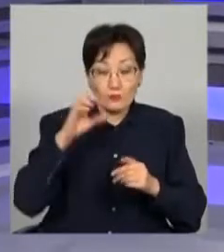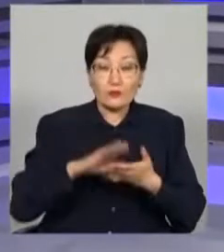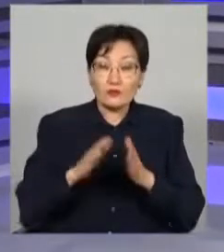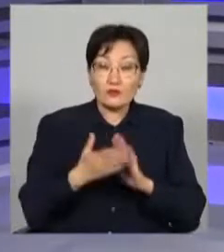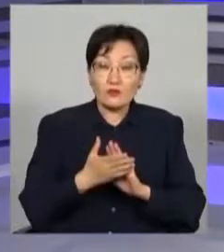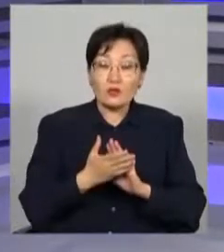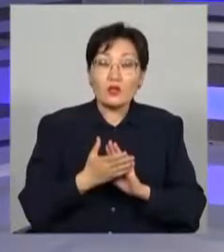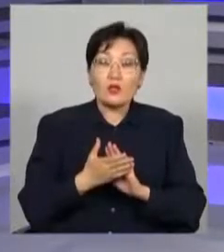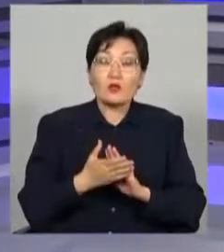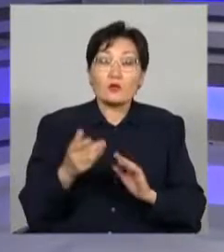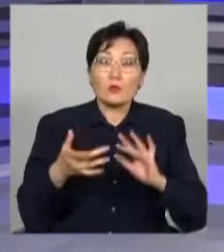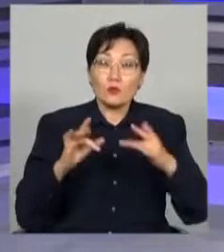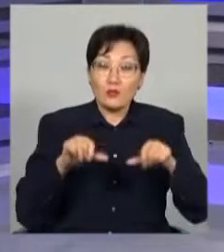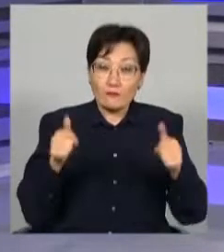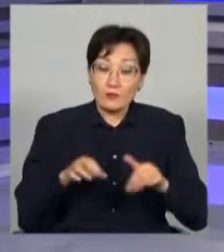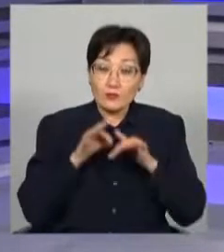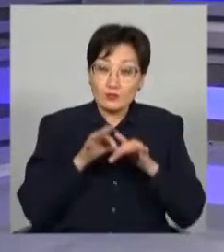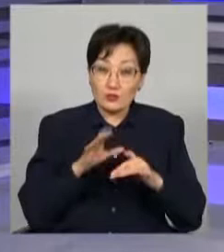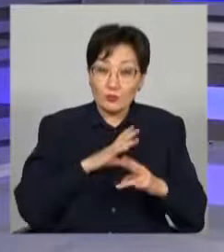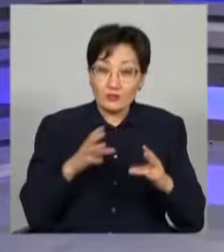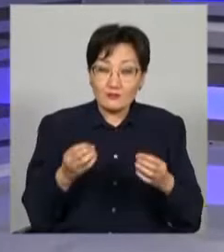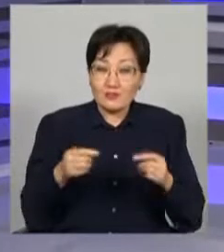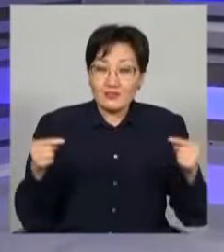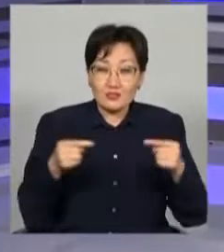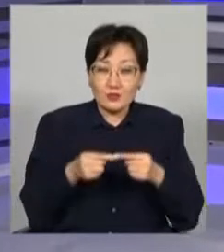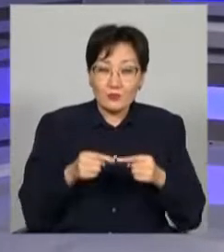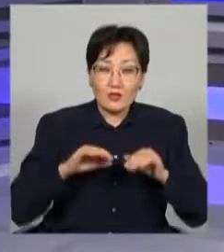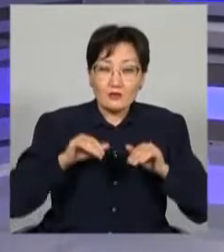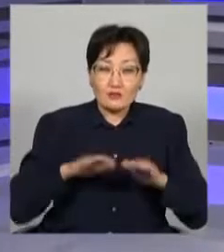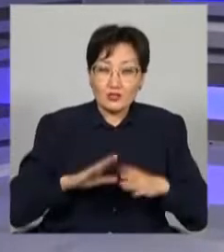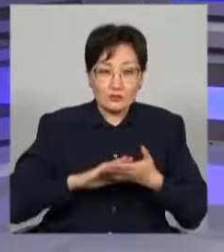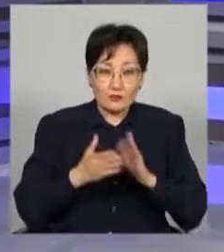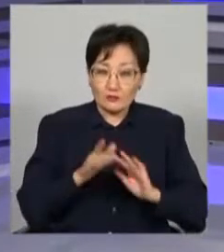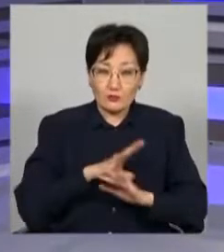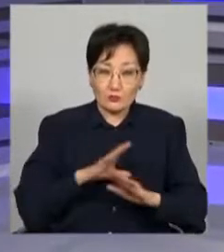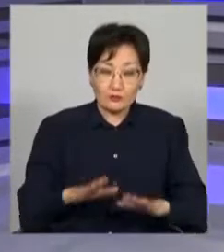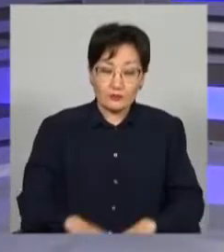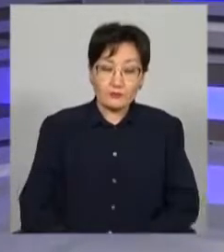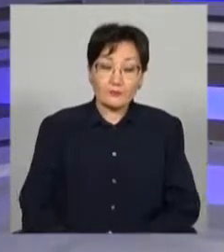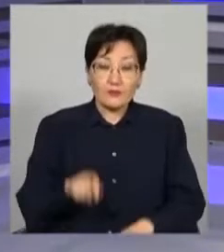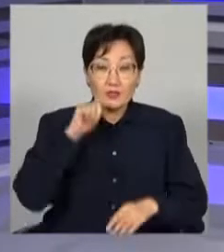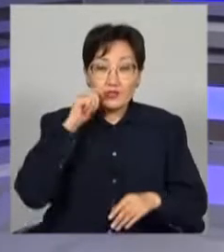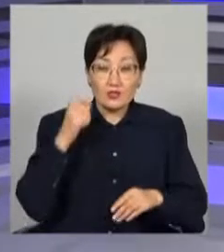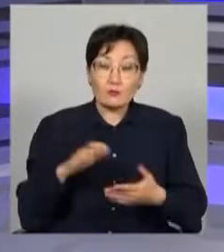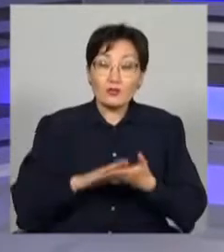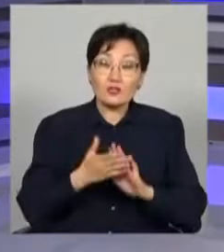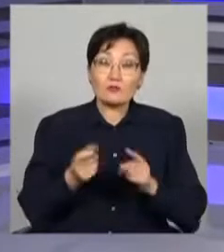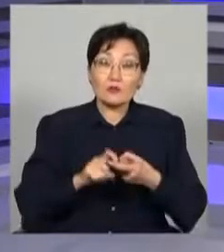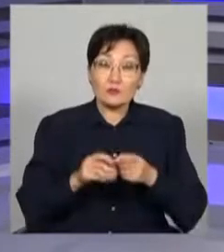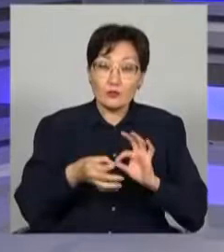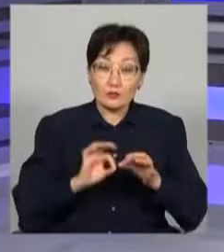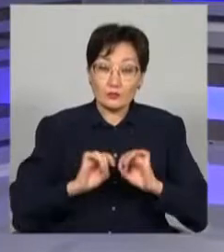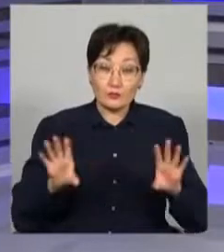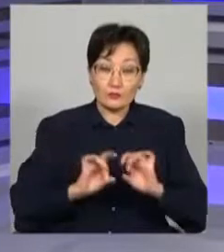келісімінің 4-ші раундын онлайн форматта өткізді. Бірақ әлі нақты бір шешімге келе алмады. Украинадағы жағдай жайлы